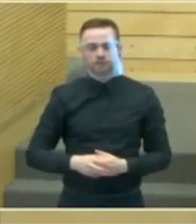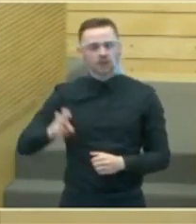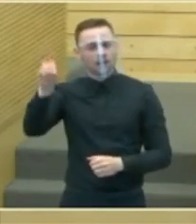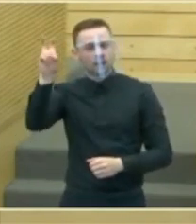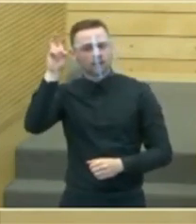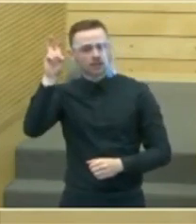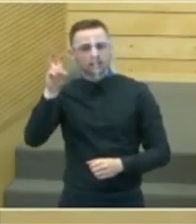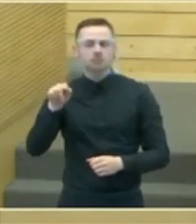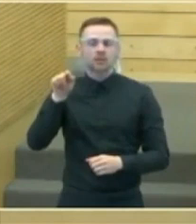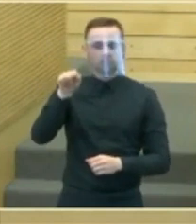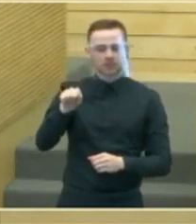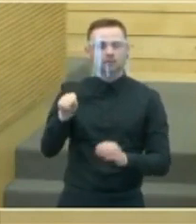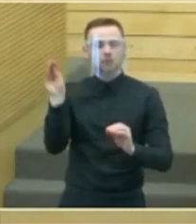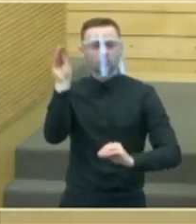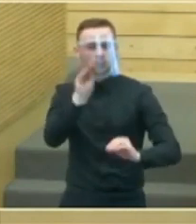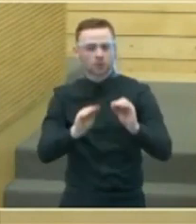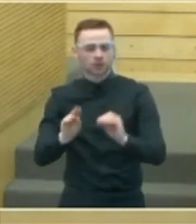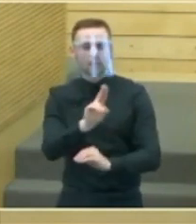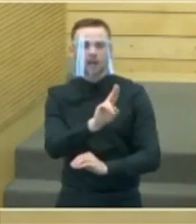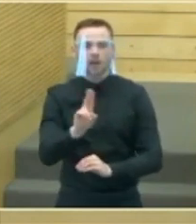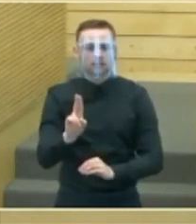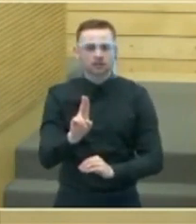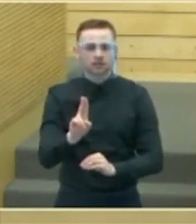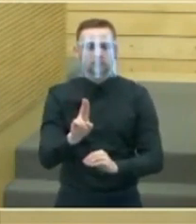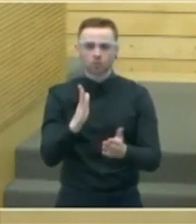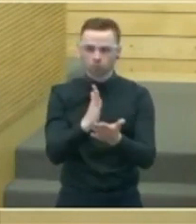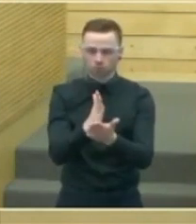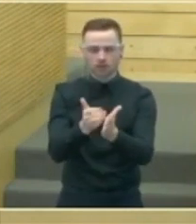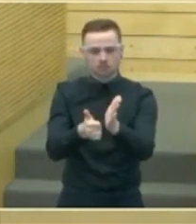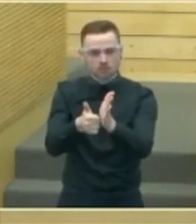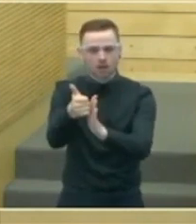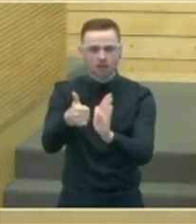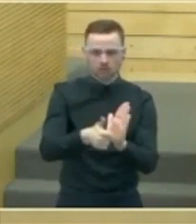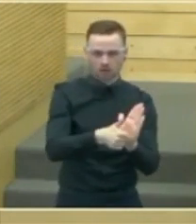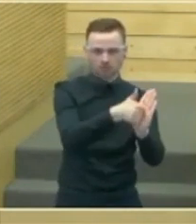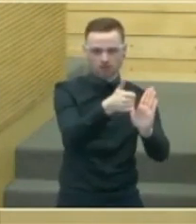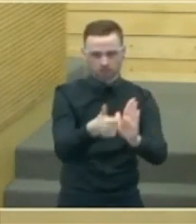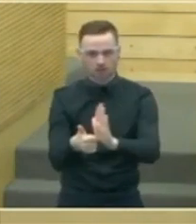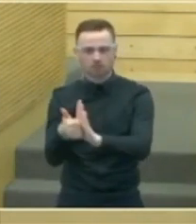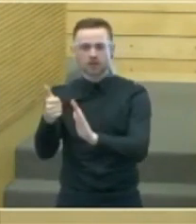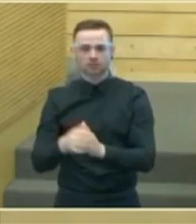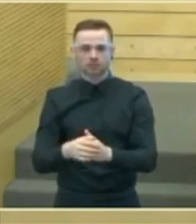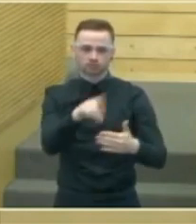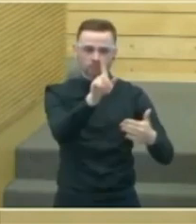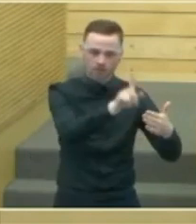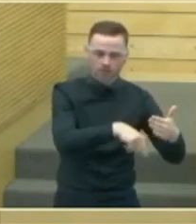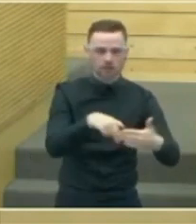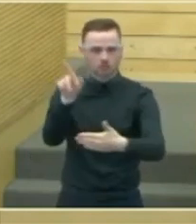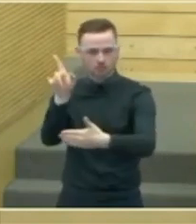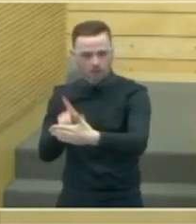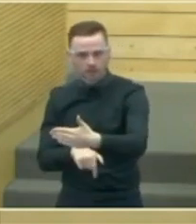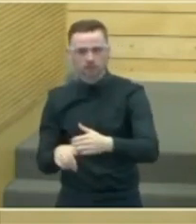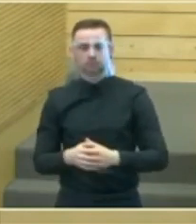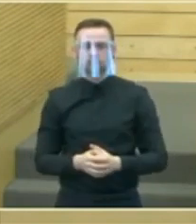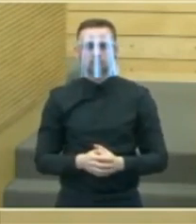Valstybė, kurią kasdien kurtų jos piliečiams reiškiama pagarba vieni kitiems, tarpusavio pasitikėjimas